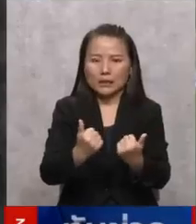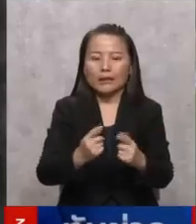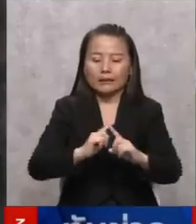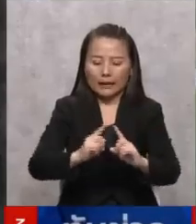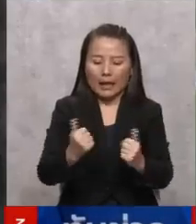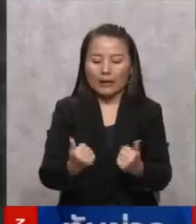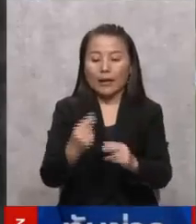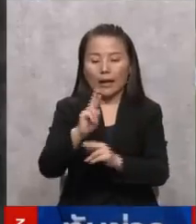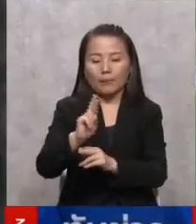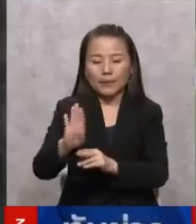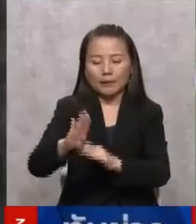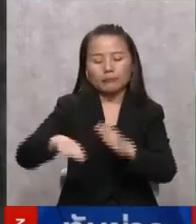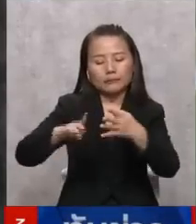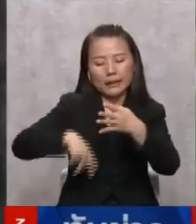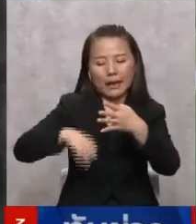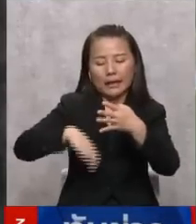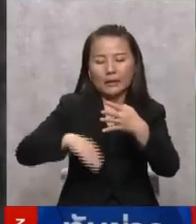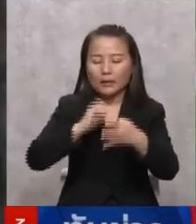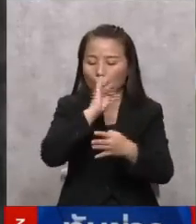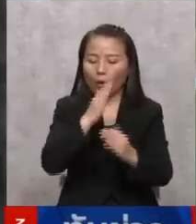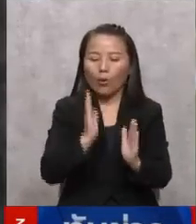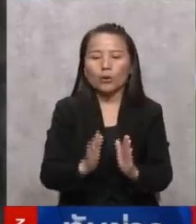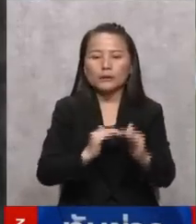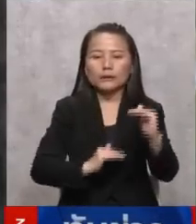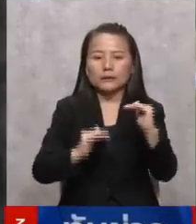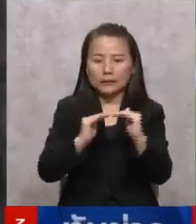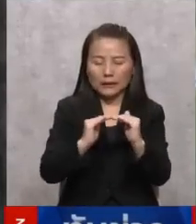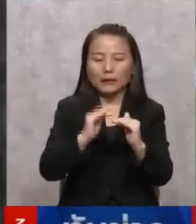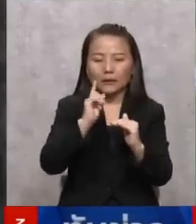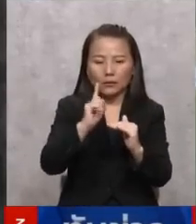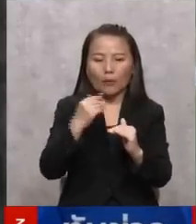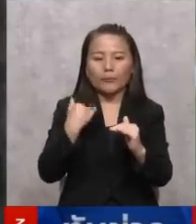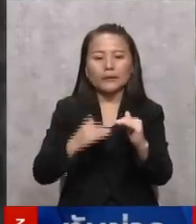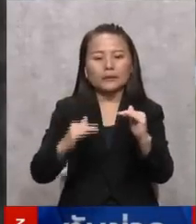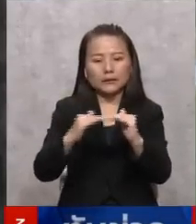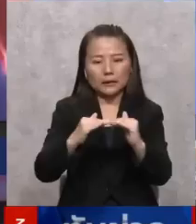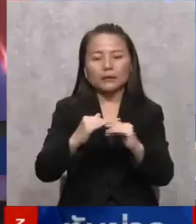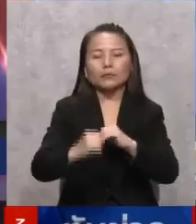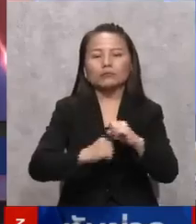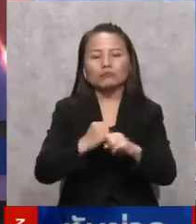ต่ท้ายระเบียบนั้นยังระบุไว้ว่าผู้ที่ได้รับสิทธินั้นก็ยังดำเนินการได้รับสิทธิ์ต่อไปครับ